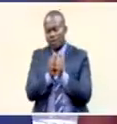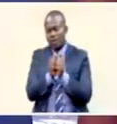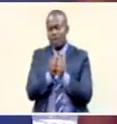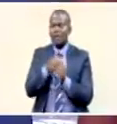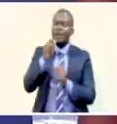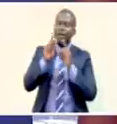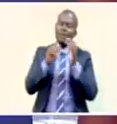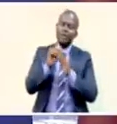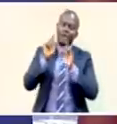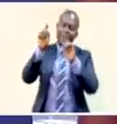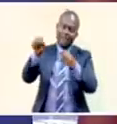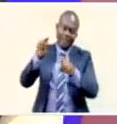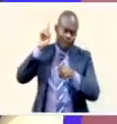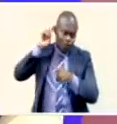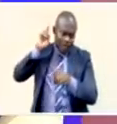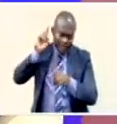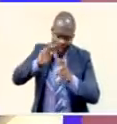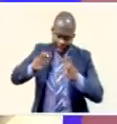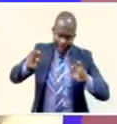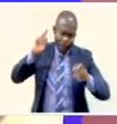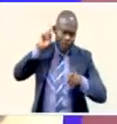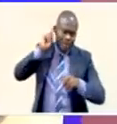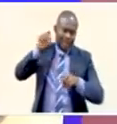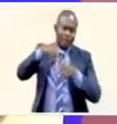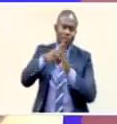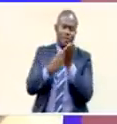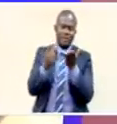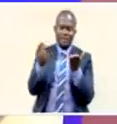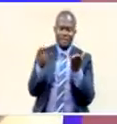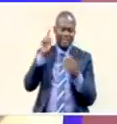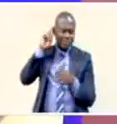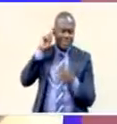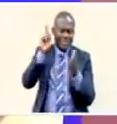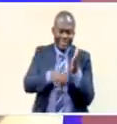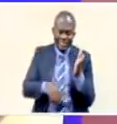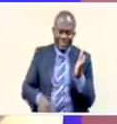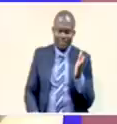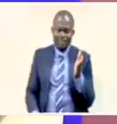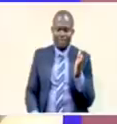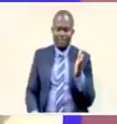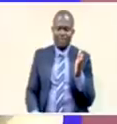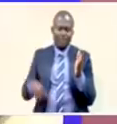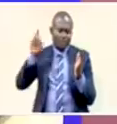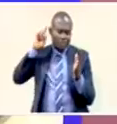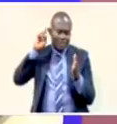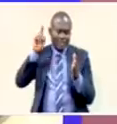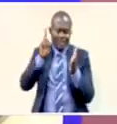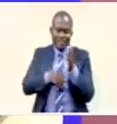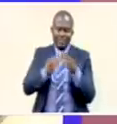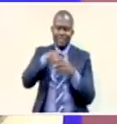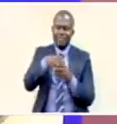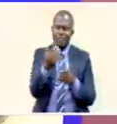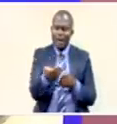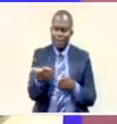abo baba bagiye gutata iki gutata iki kirimo